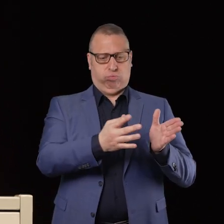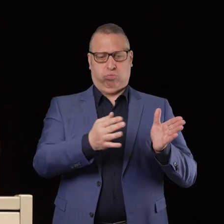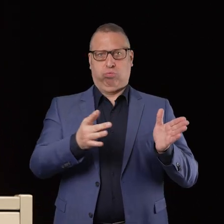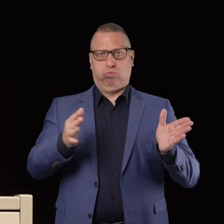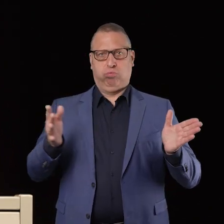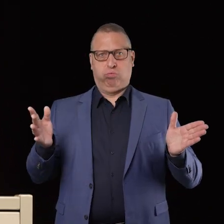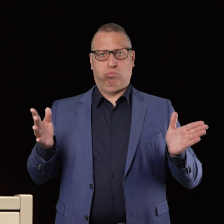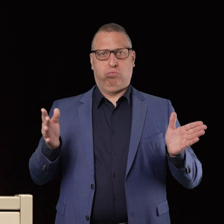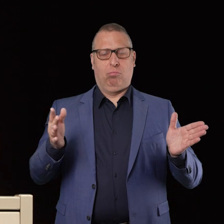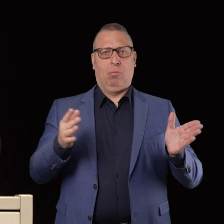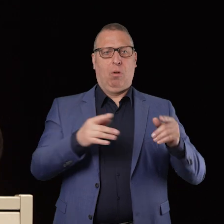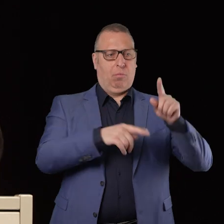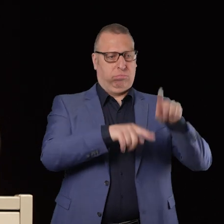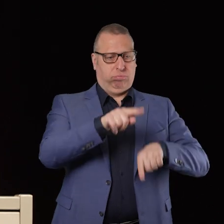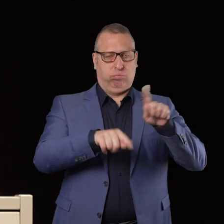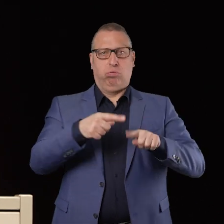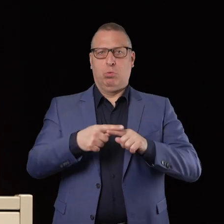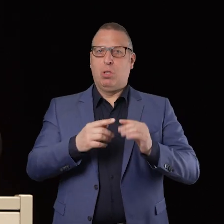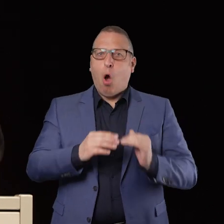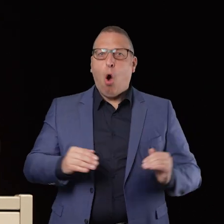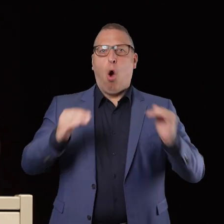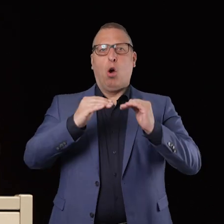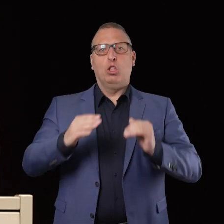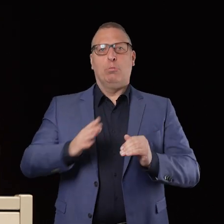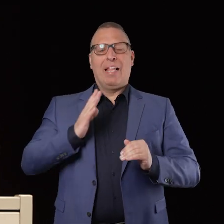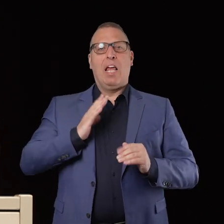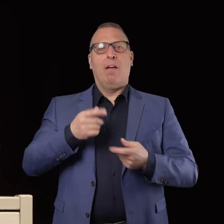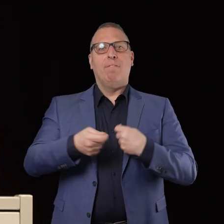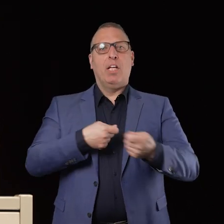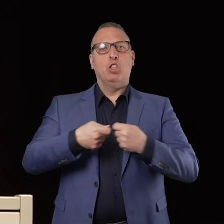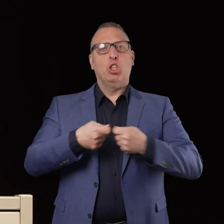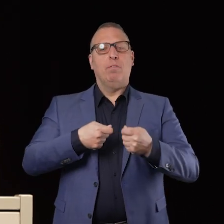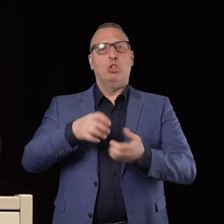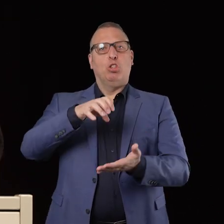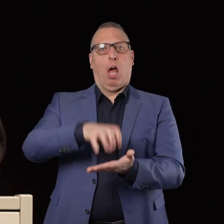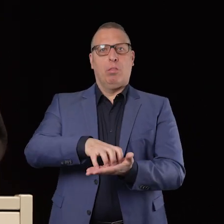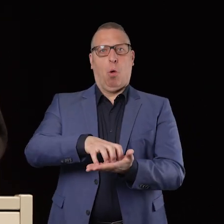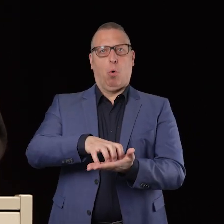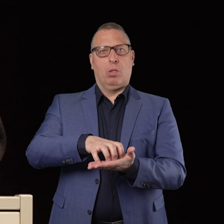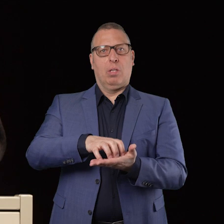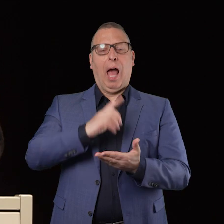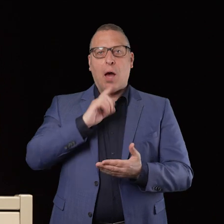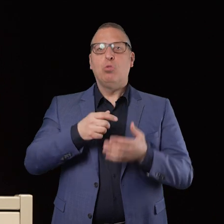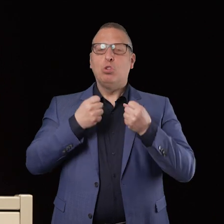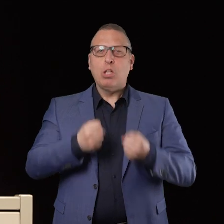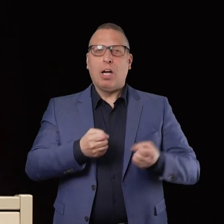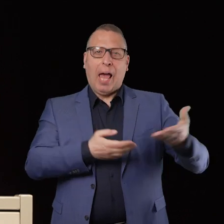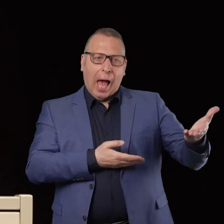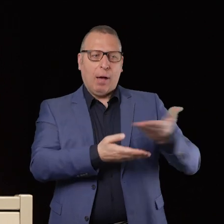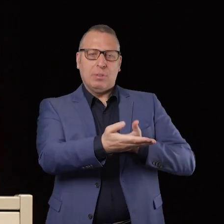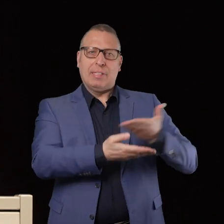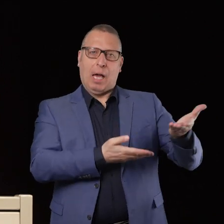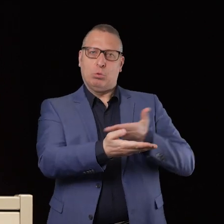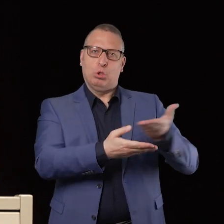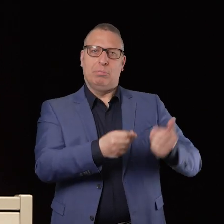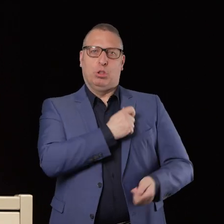breit diversifizierten sowie hochspezialisierten Wirtschaftsstandort, der im regen Austausch